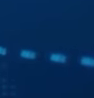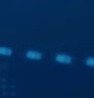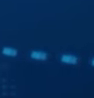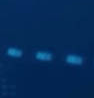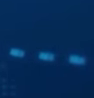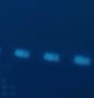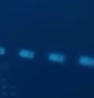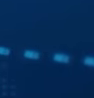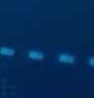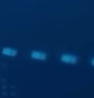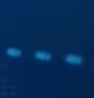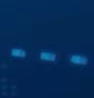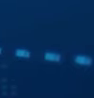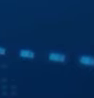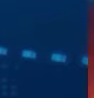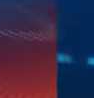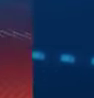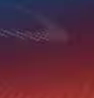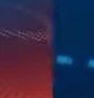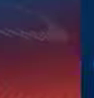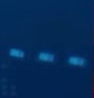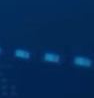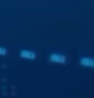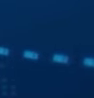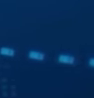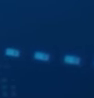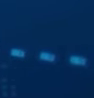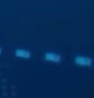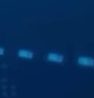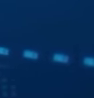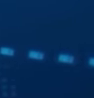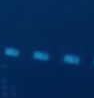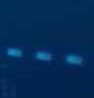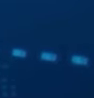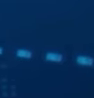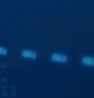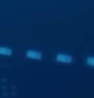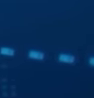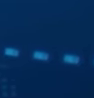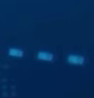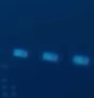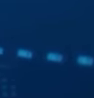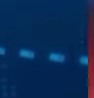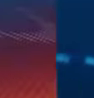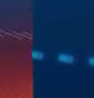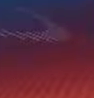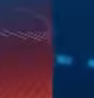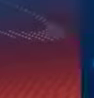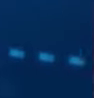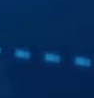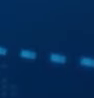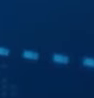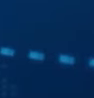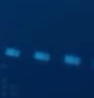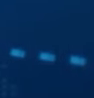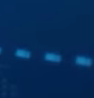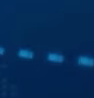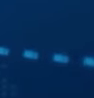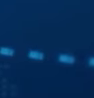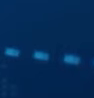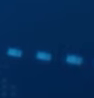Ақш доллары 387 теңге 50 тиын. Евро 430 теңге 36 тиын. Ресей рублі